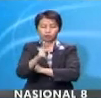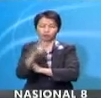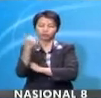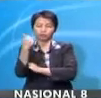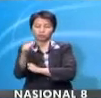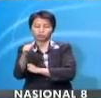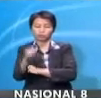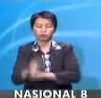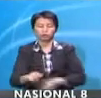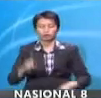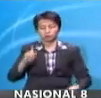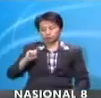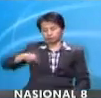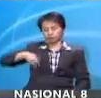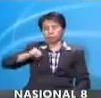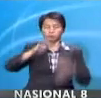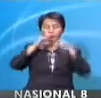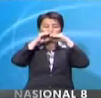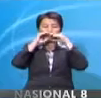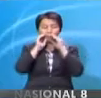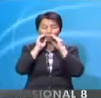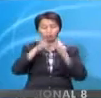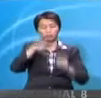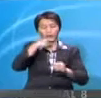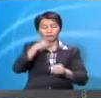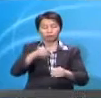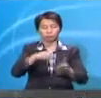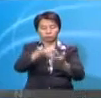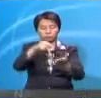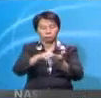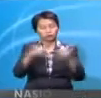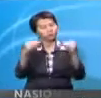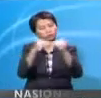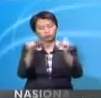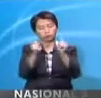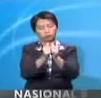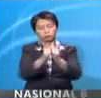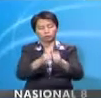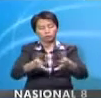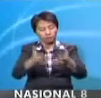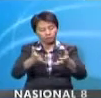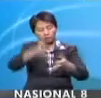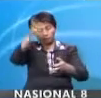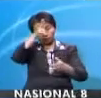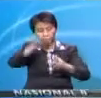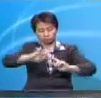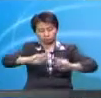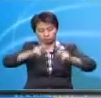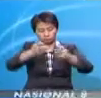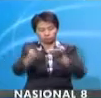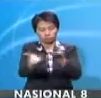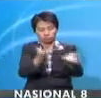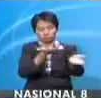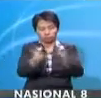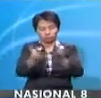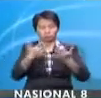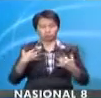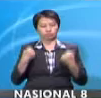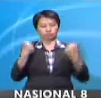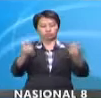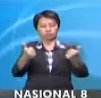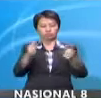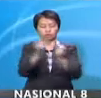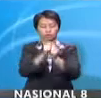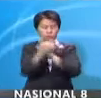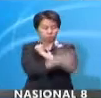RMK-10. Timbalan Perdana Menteri Tan Sri Muhyiddin Yassin berkata inisiatif itu selaras hasrat kerajaan untuk meningkatkan perkhidmatan kesihatan di negeri